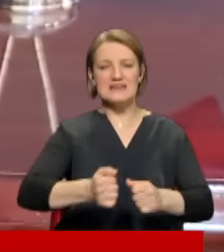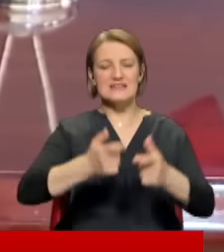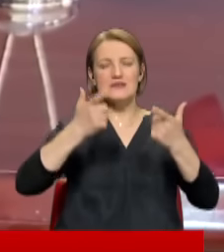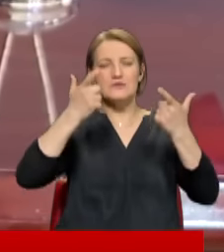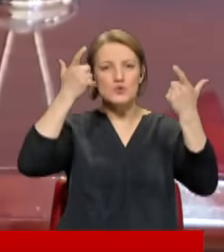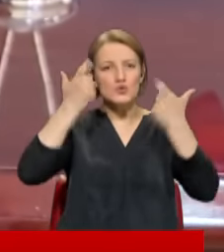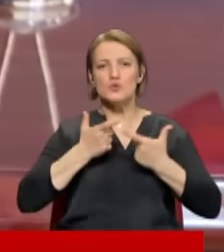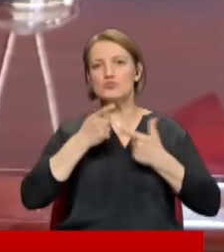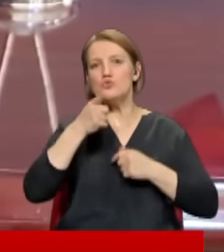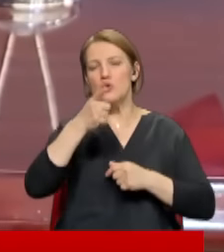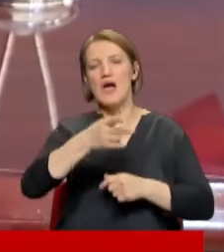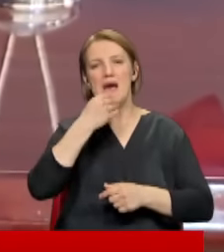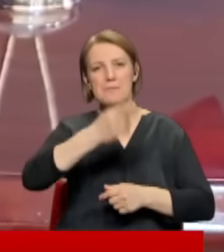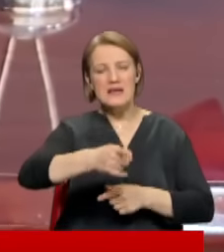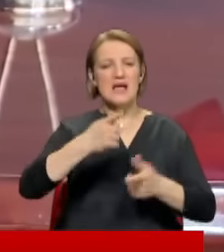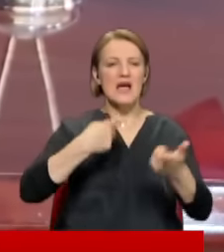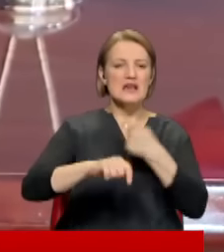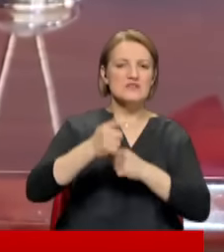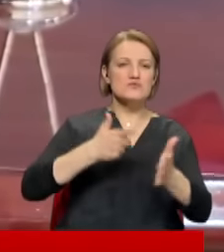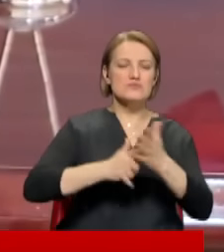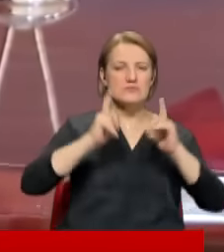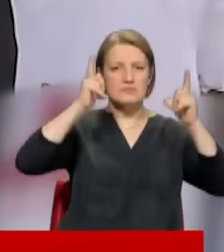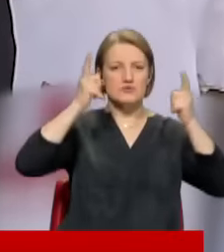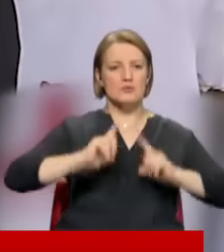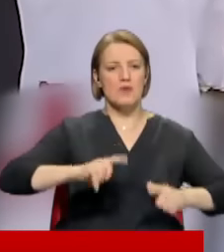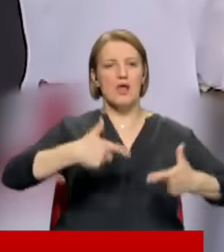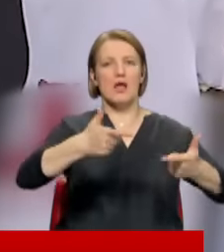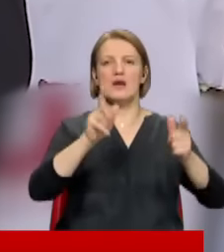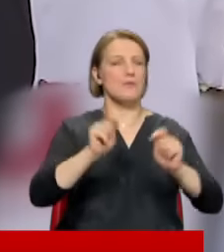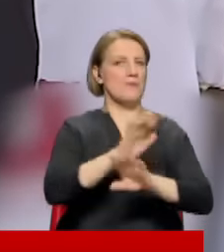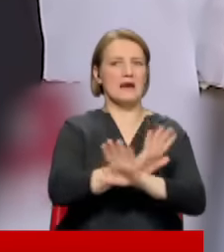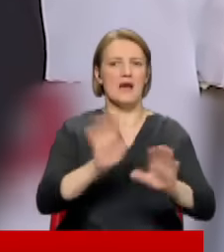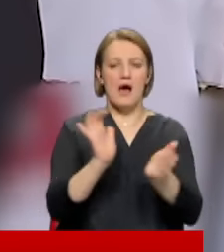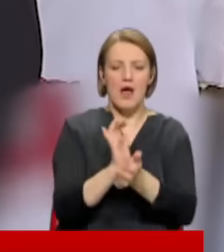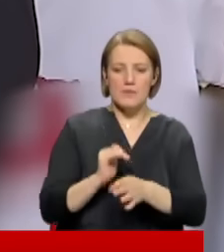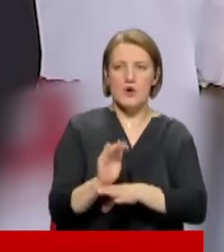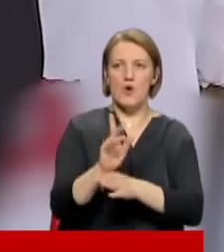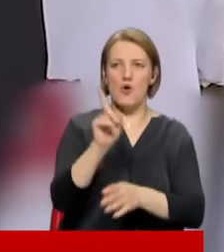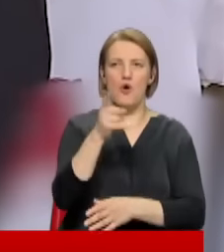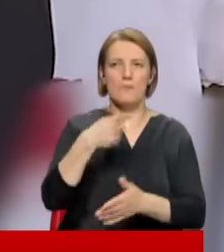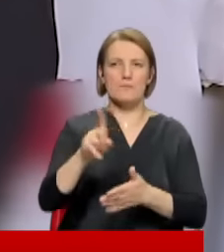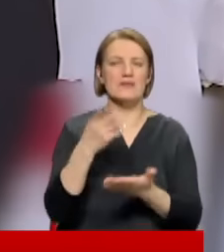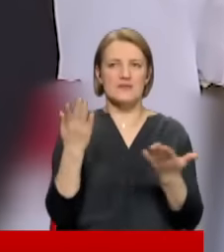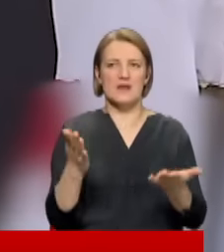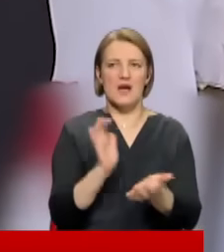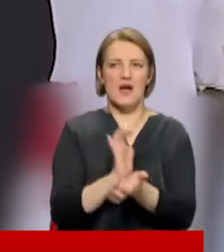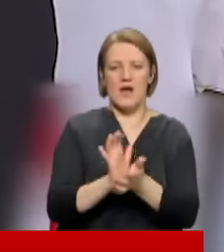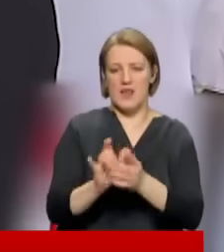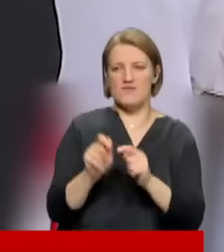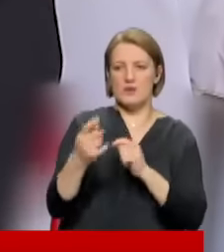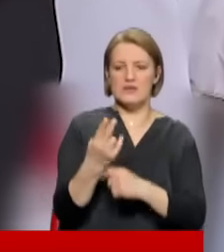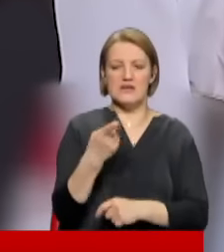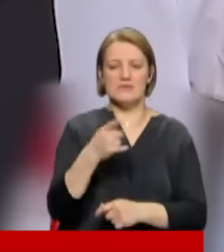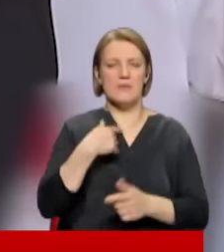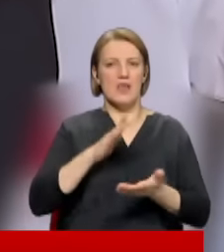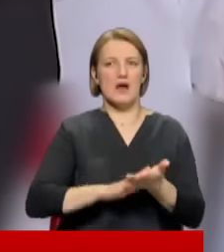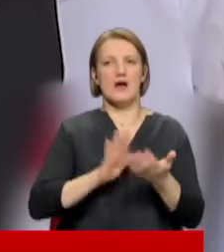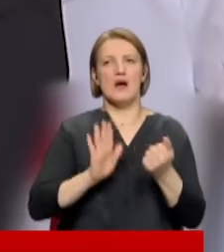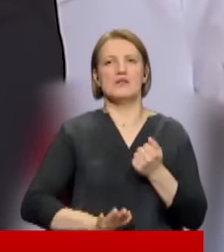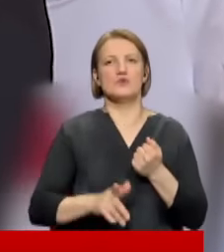ve emeklilere, esnafa ve çiftçiye yükleyemezsiniz. Ailemle yaşıyorum ama ben 10 bin lira yine de aileye veriyorum. 7 bin lira bana